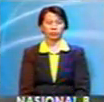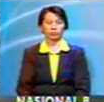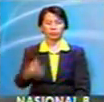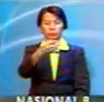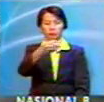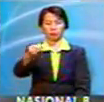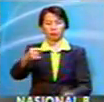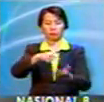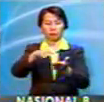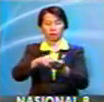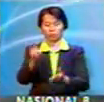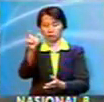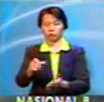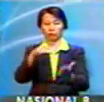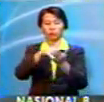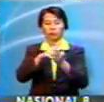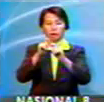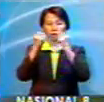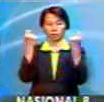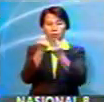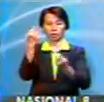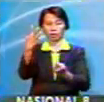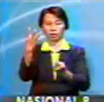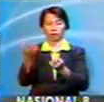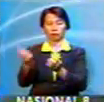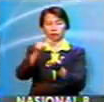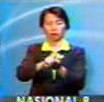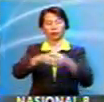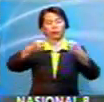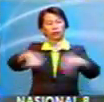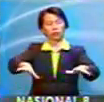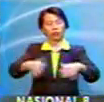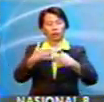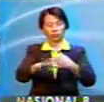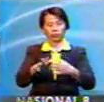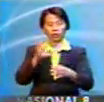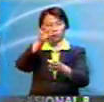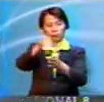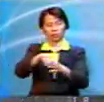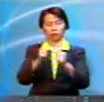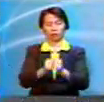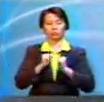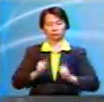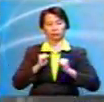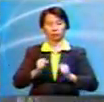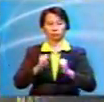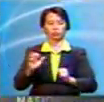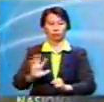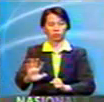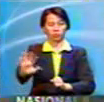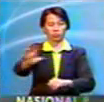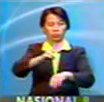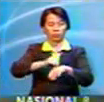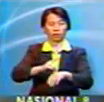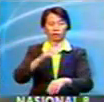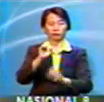Dan ini pula mengenai seorang pelajar tingkatan 4 yang dilaporkan hilang selepas mengambil bahagian dalam perlumbaan maraton di